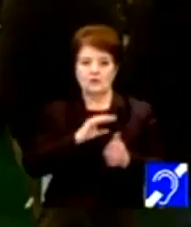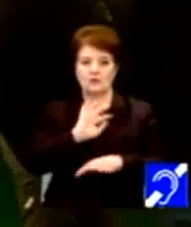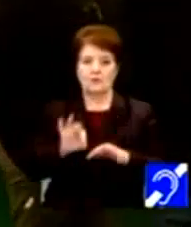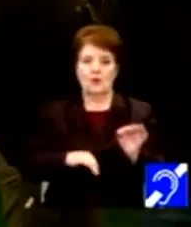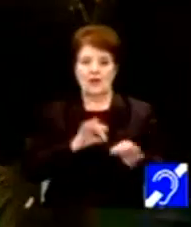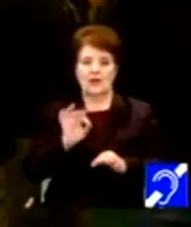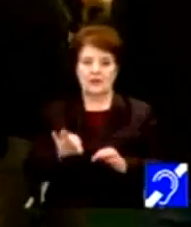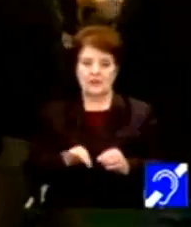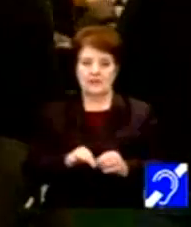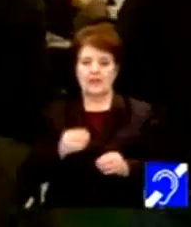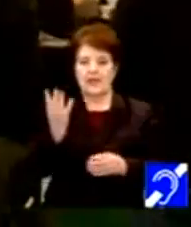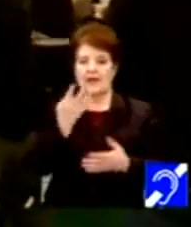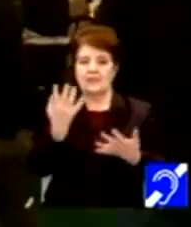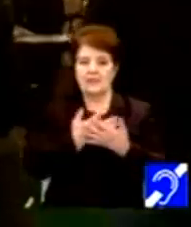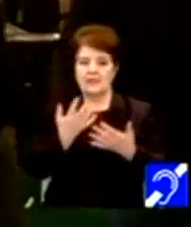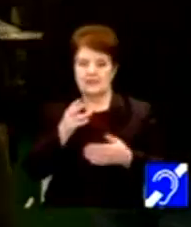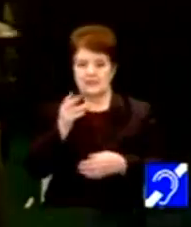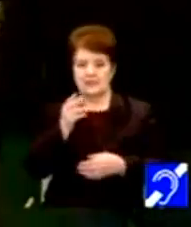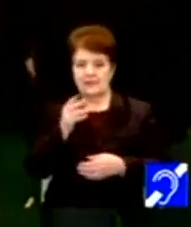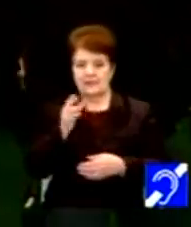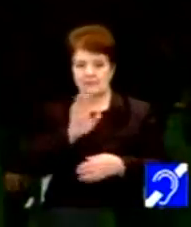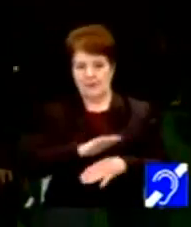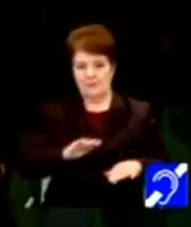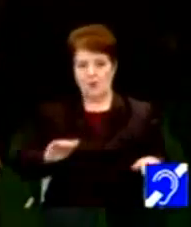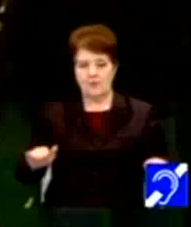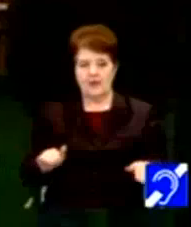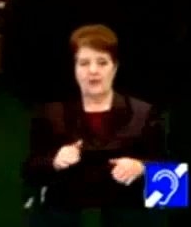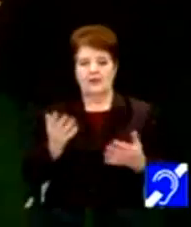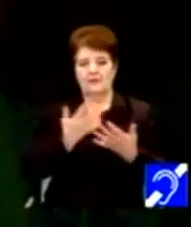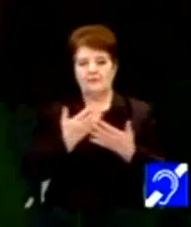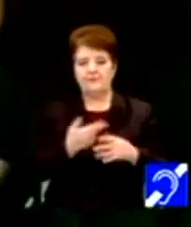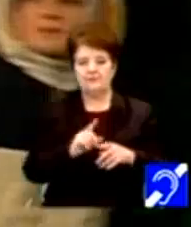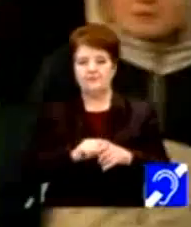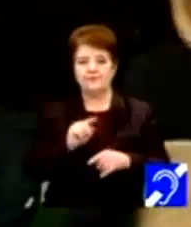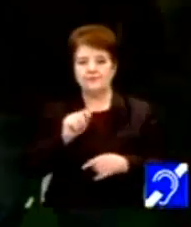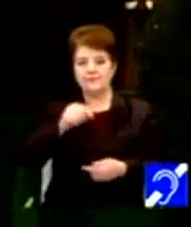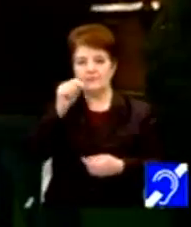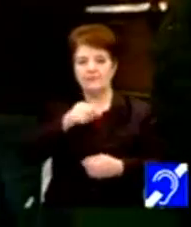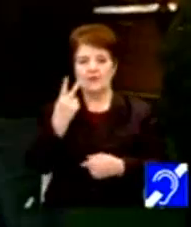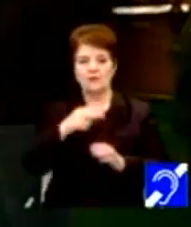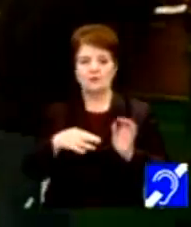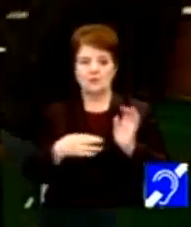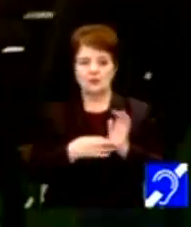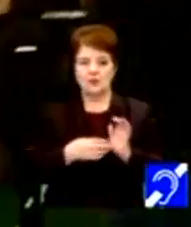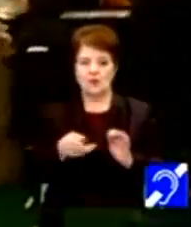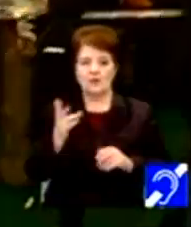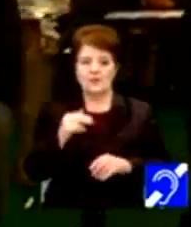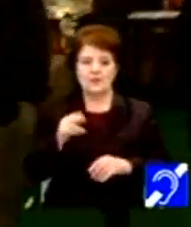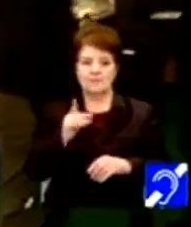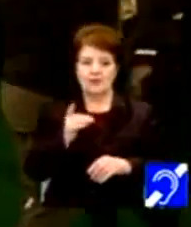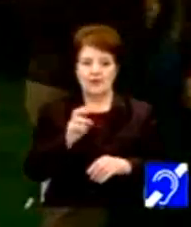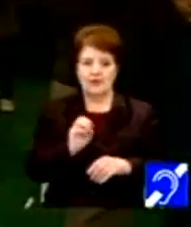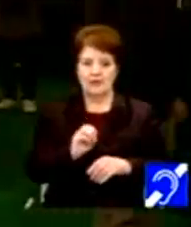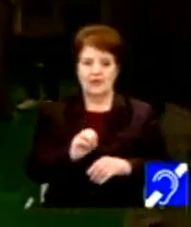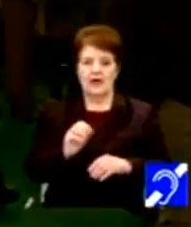un film de desen animat pentru cei mici, iar concertele vor reveni de pe 29 decembrie, adică din ajun